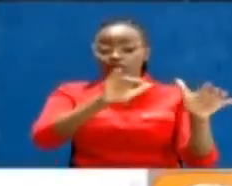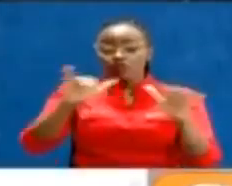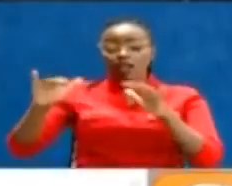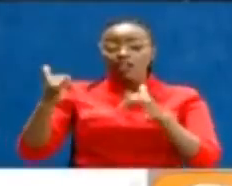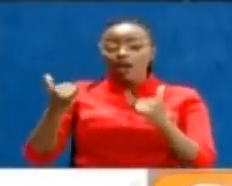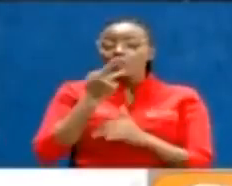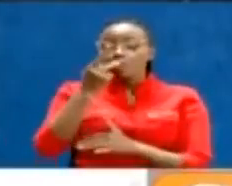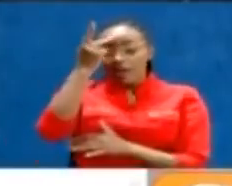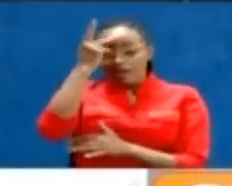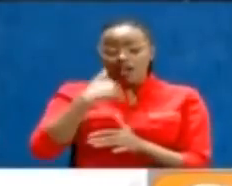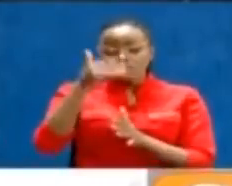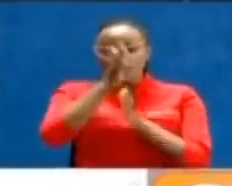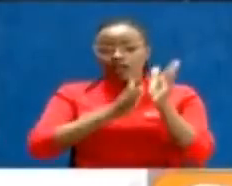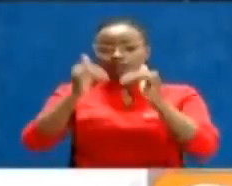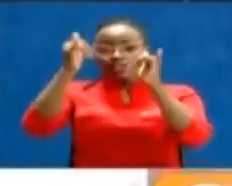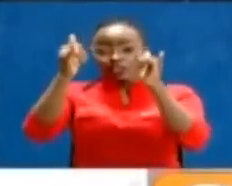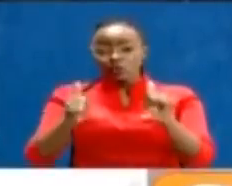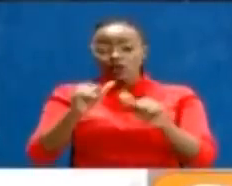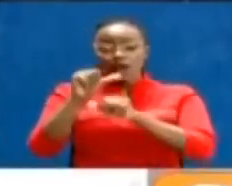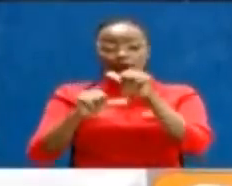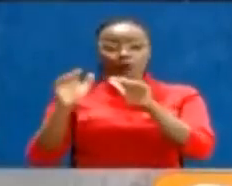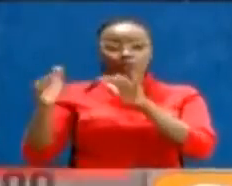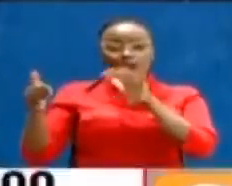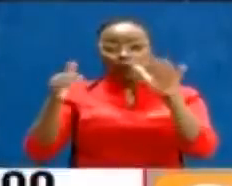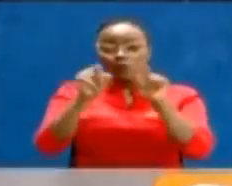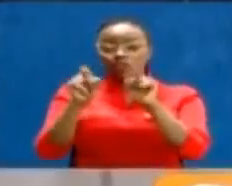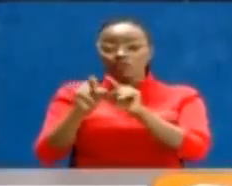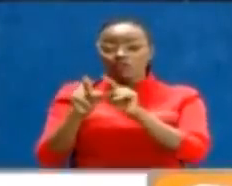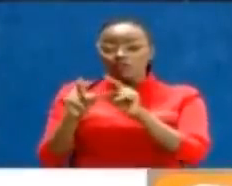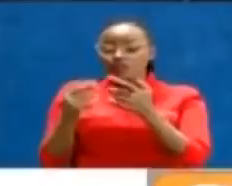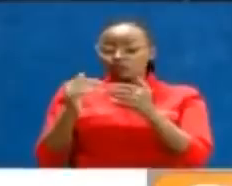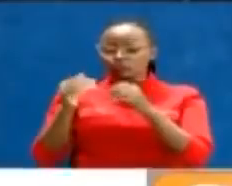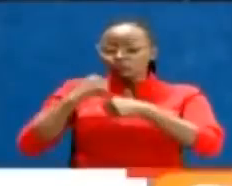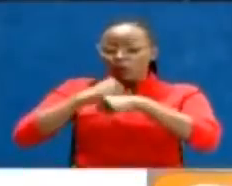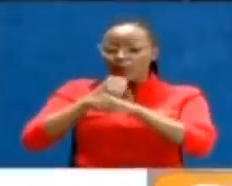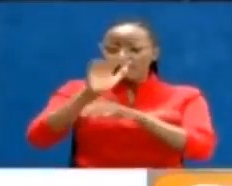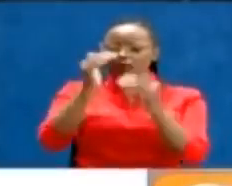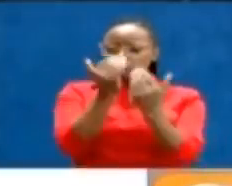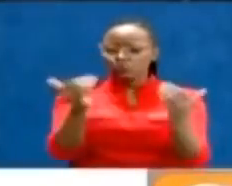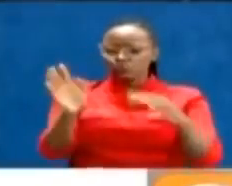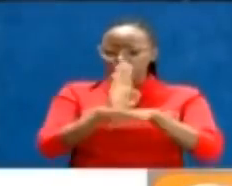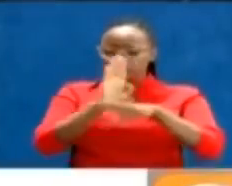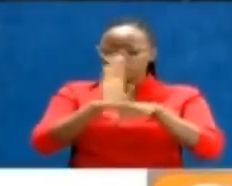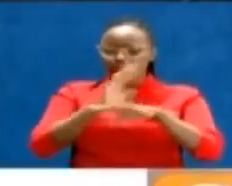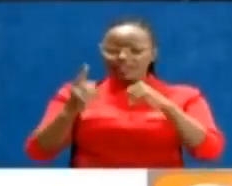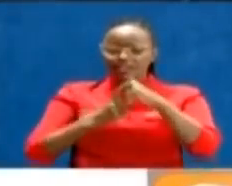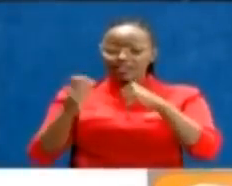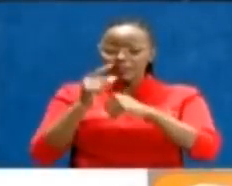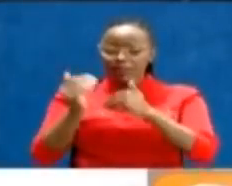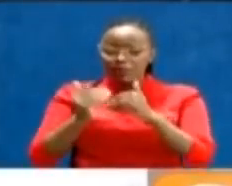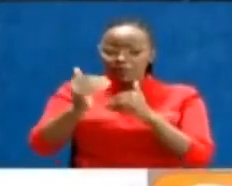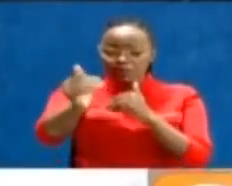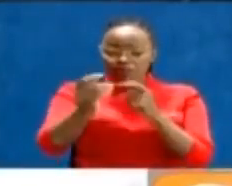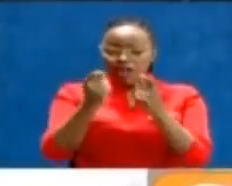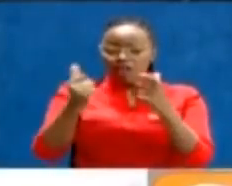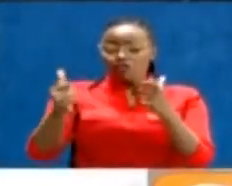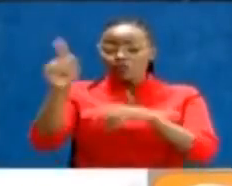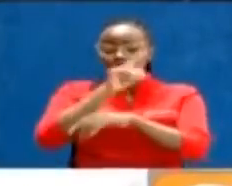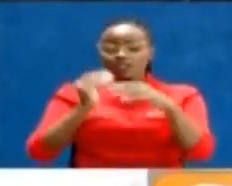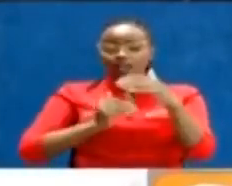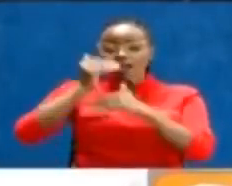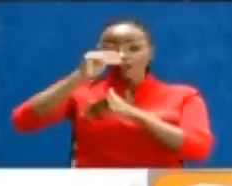wazazi sasa wameanza kujipanga upya kuhusu namna ya kuwashughulisha watoto wao katika muda wa miezi sita ijayo, siku chache tu